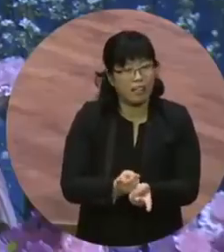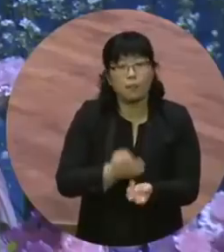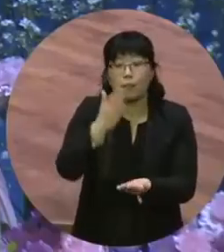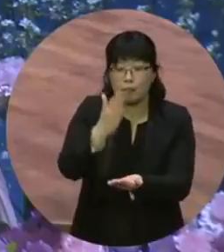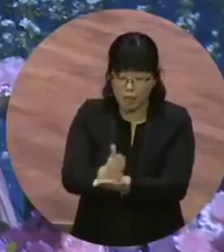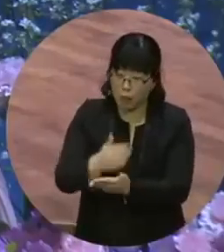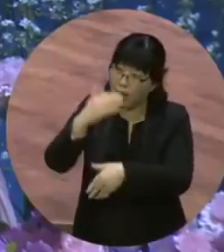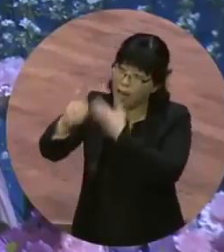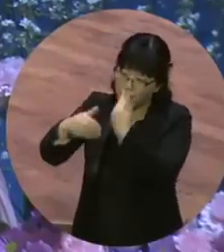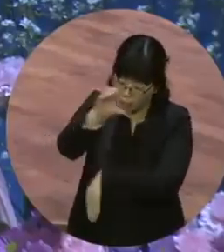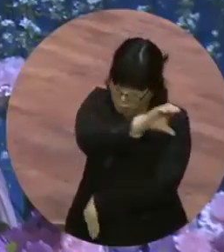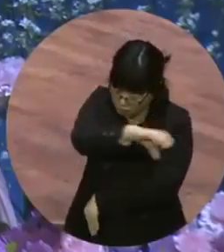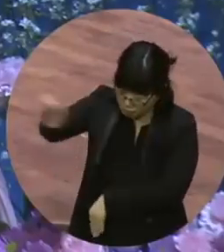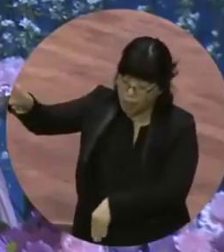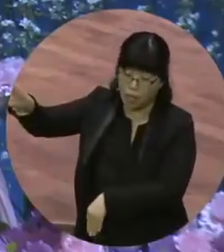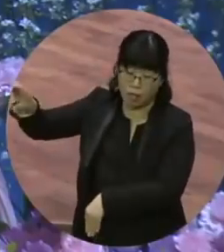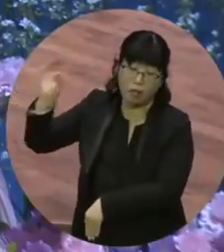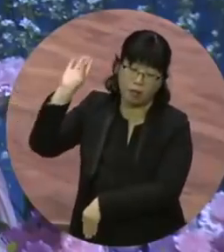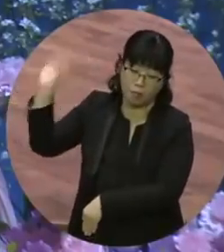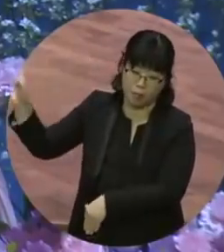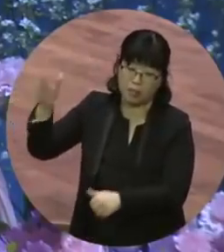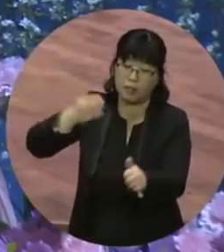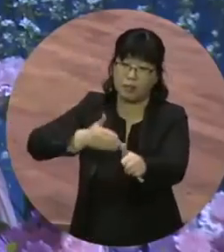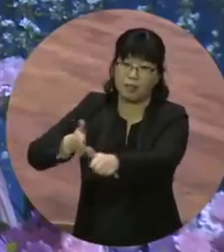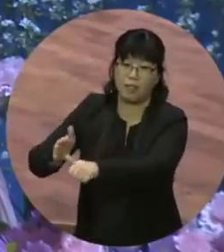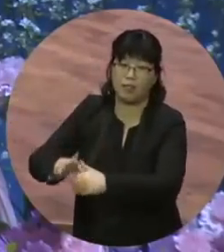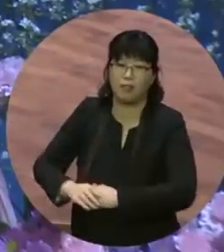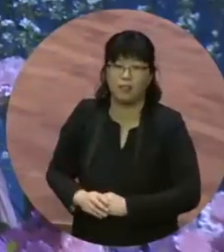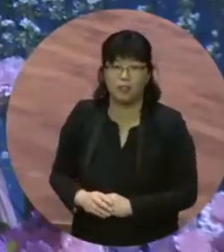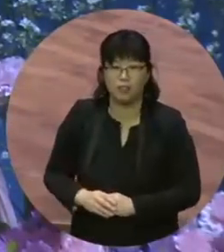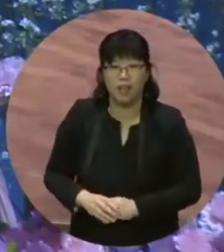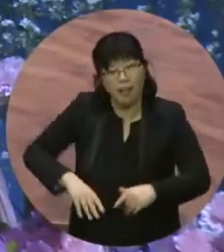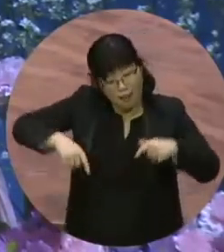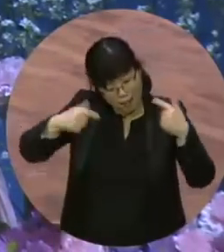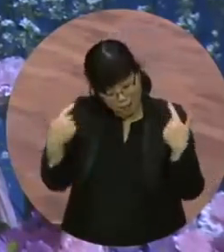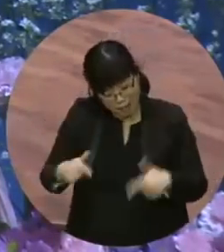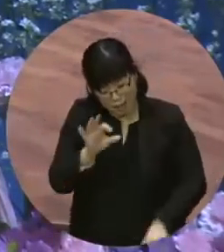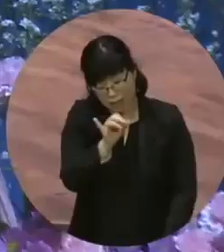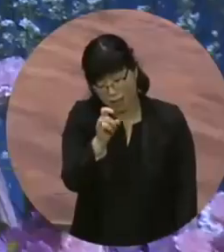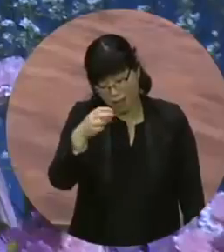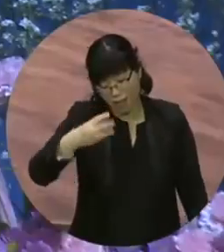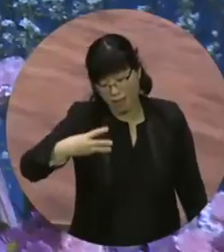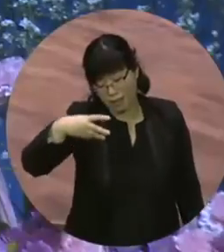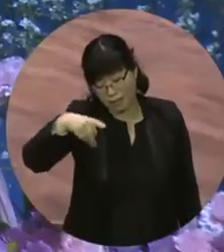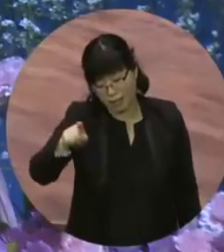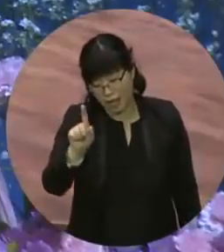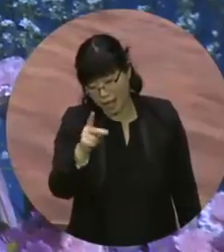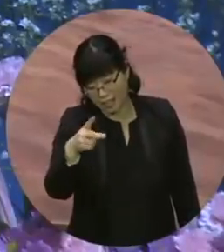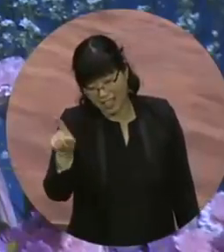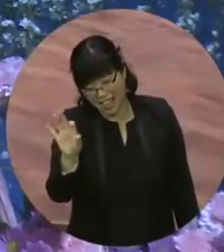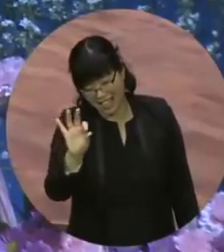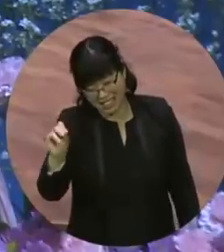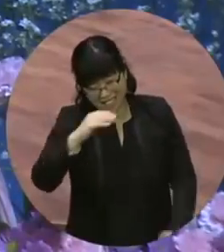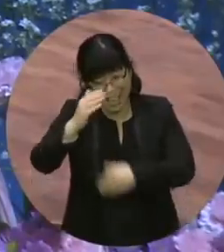언약에 집중하는 삶을 통해서 날마다 엘사다의 하나님을 체험하시기를 주님으로 축복합니다.